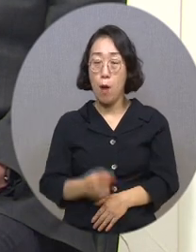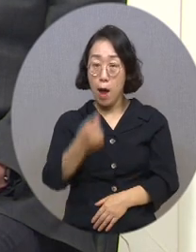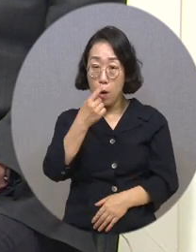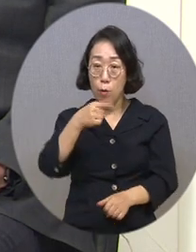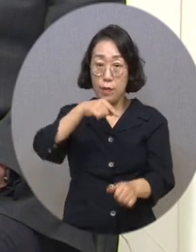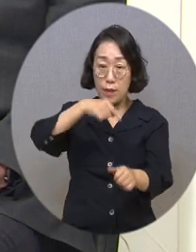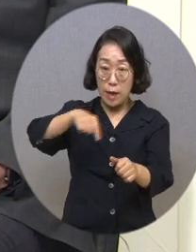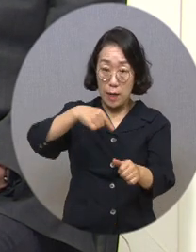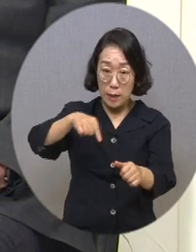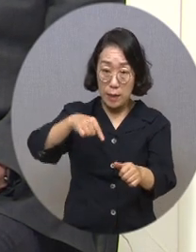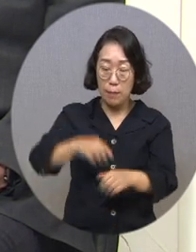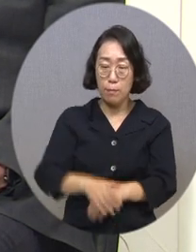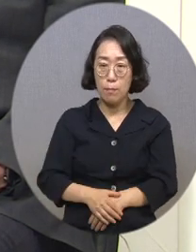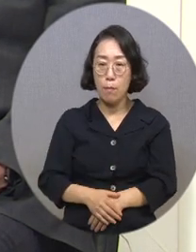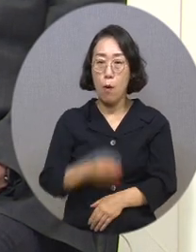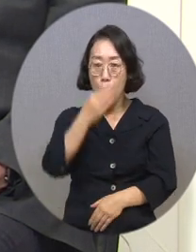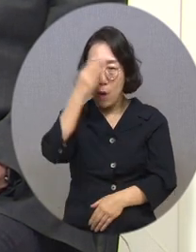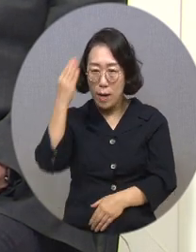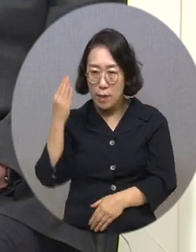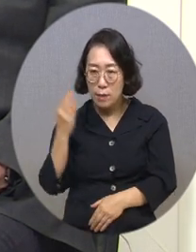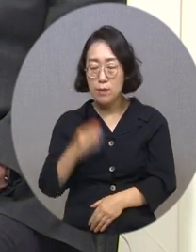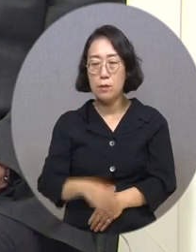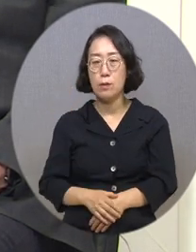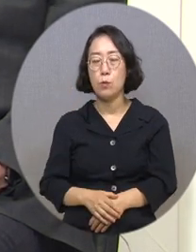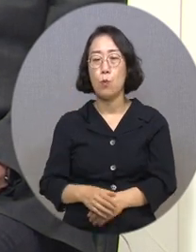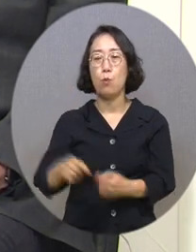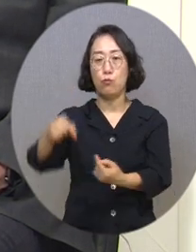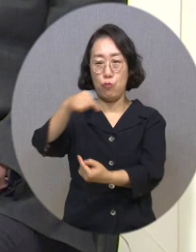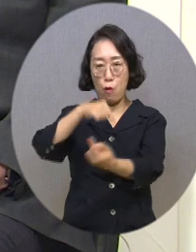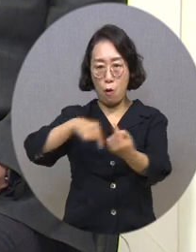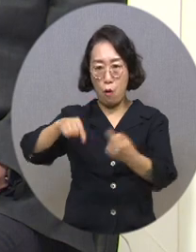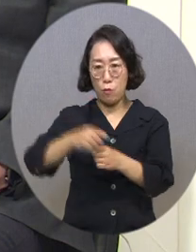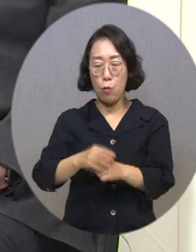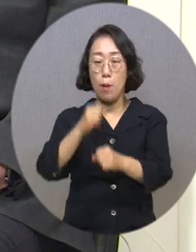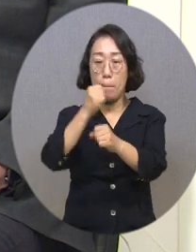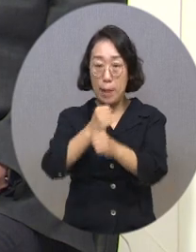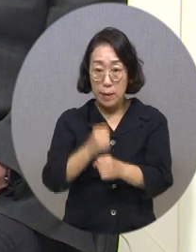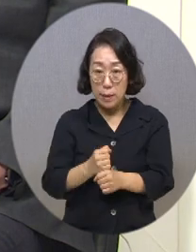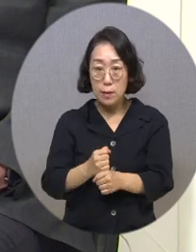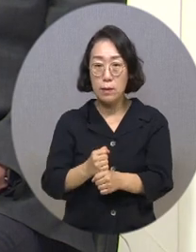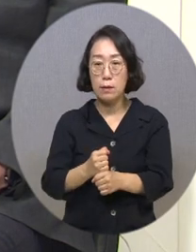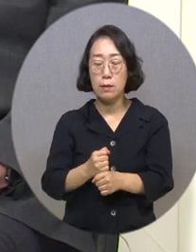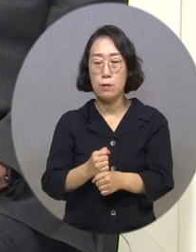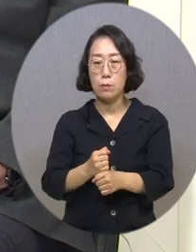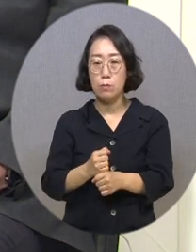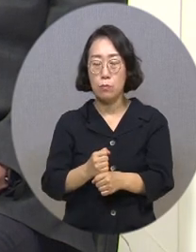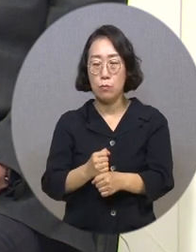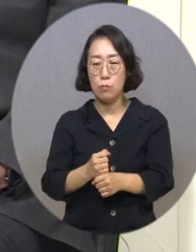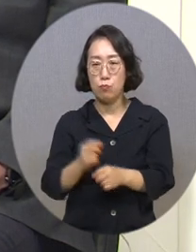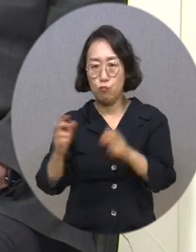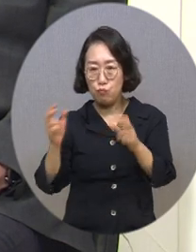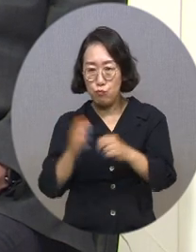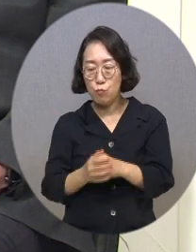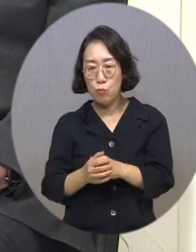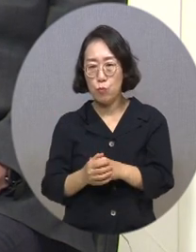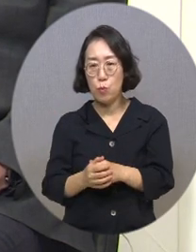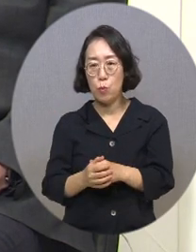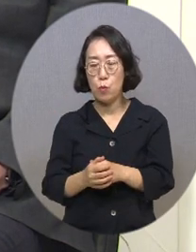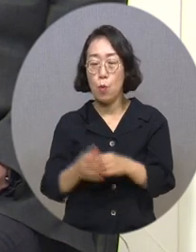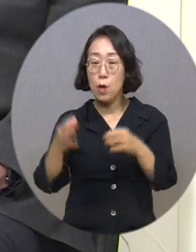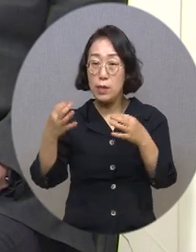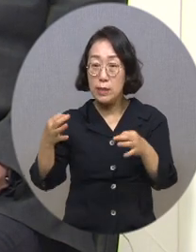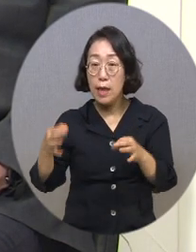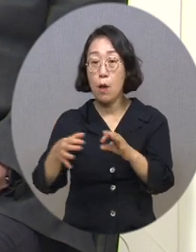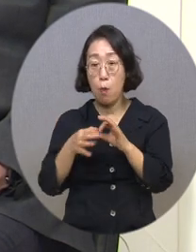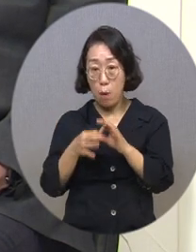있고 메이크업샵 운영하시는 분이 있고 제조업체를 운영하시는 분도 있고 금융 쪽의 회사에서